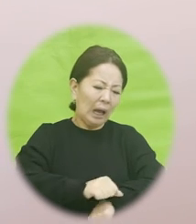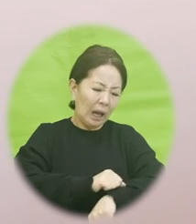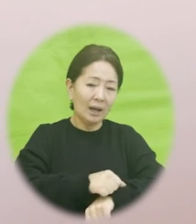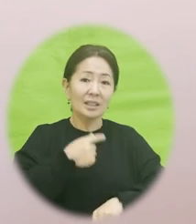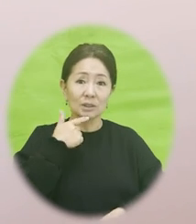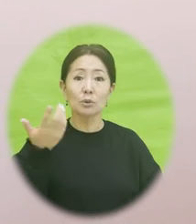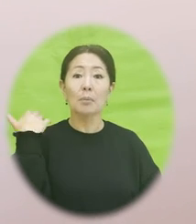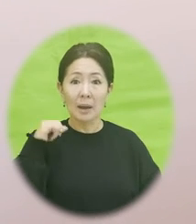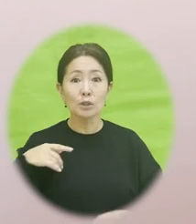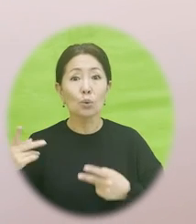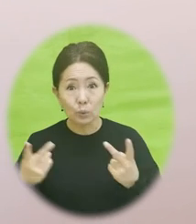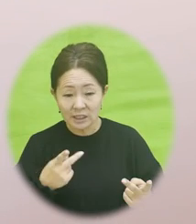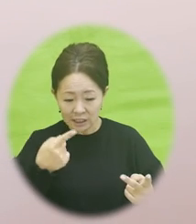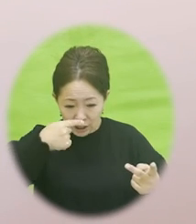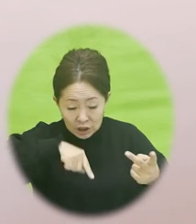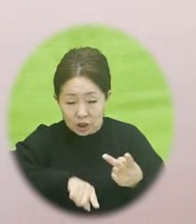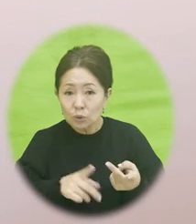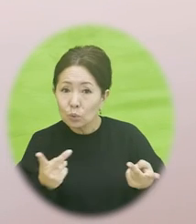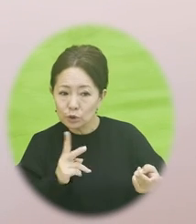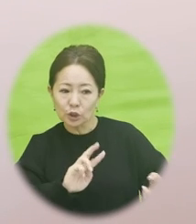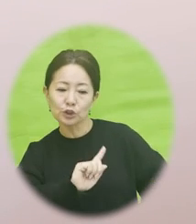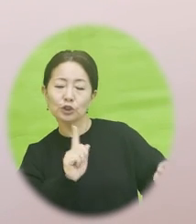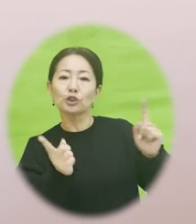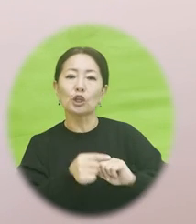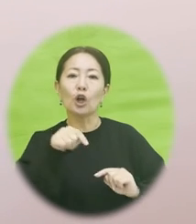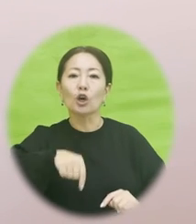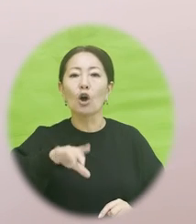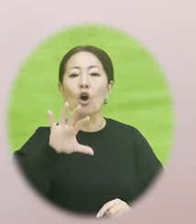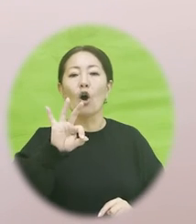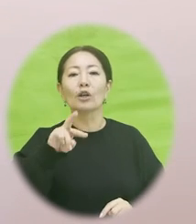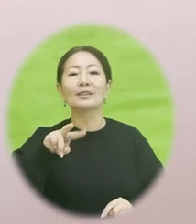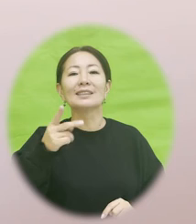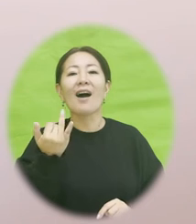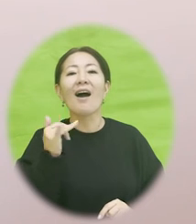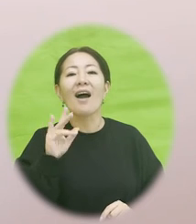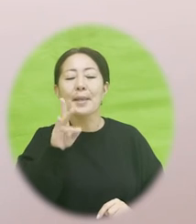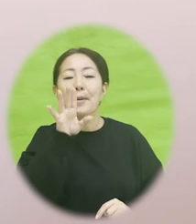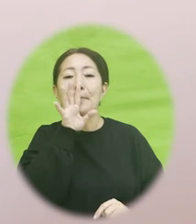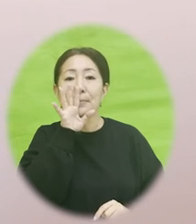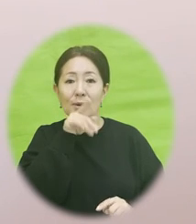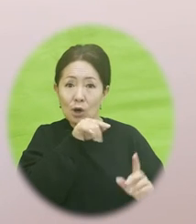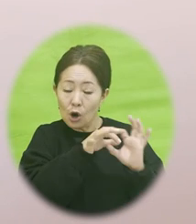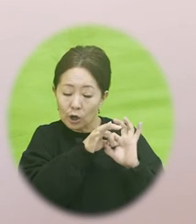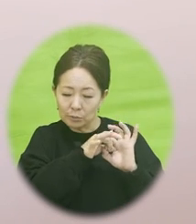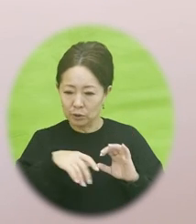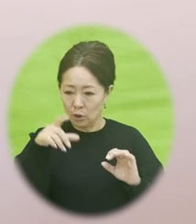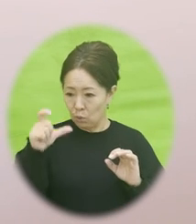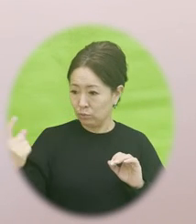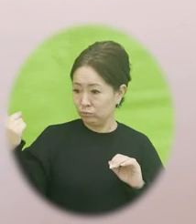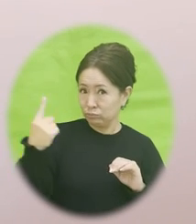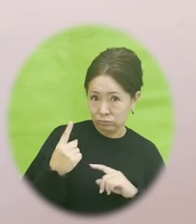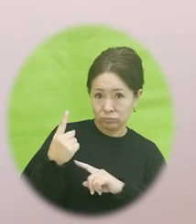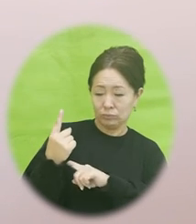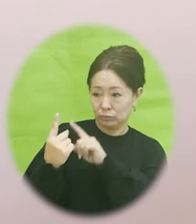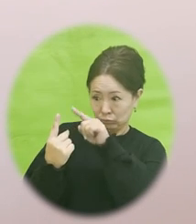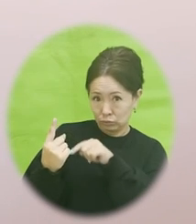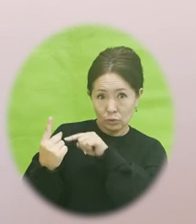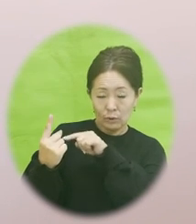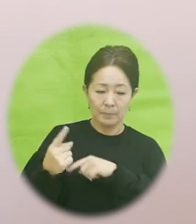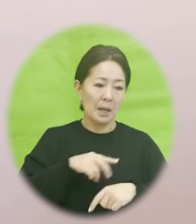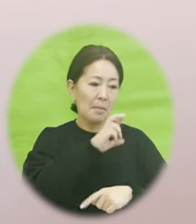зарцуулсан ийм үйлчлэгээ байдаг. Энэ үйлчлэгийг онлайн хэлбэрээр шилжүүлснээр тухайн одоо харилцагч эсвэл тухайн иргэн маань тухайн банк